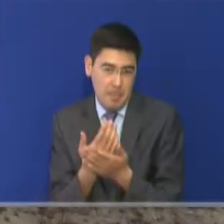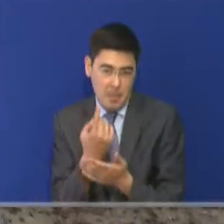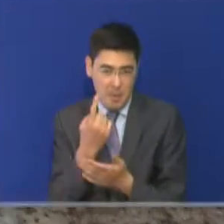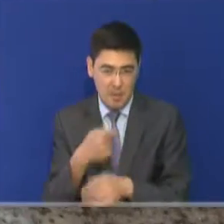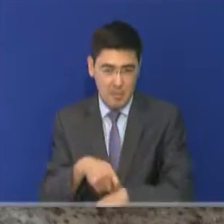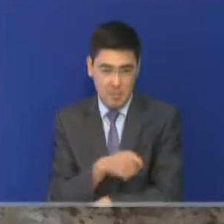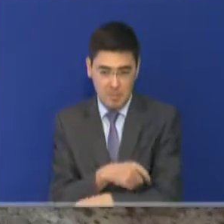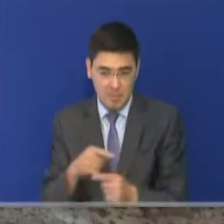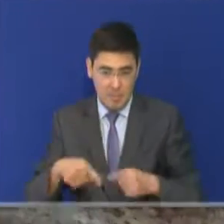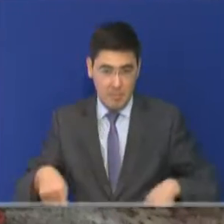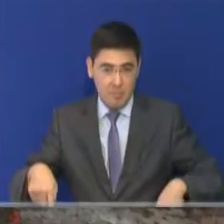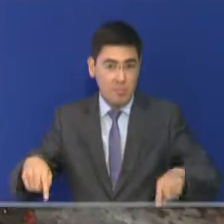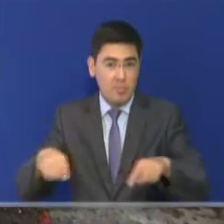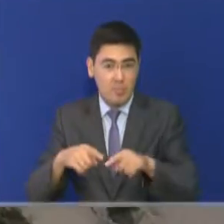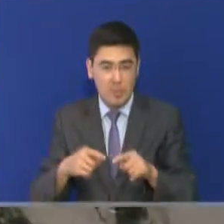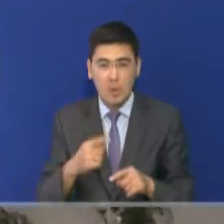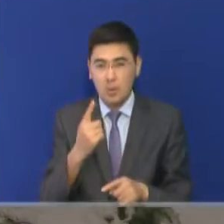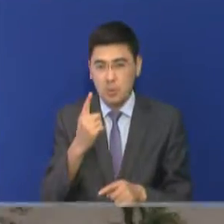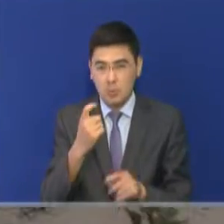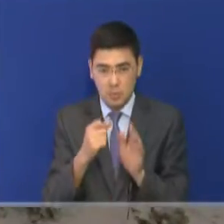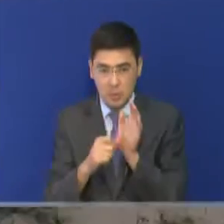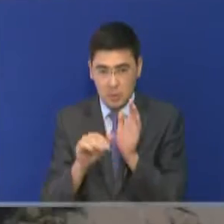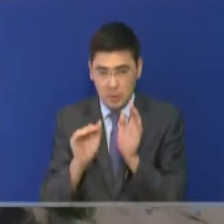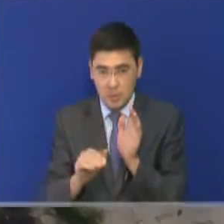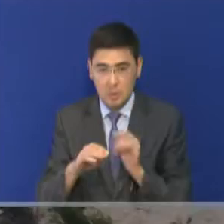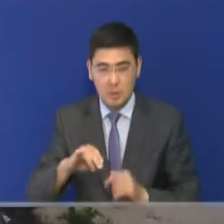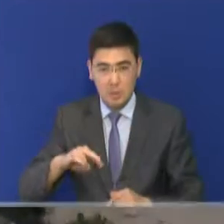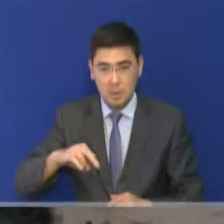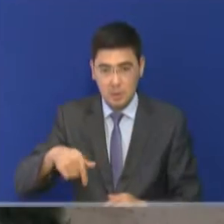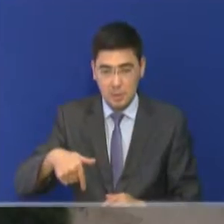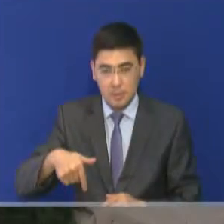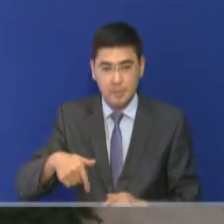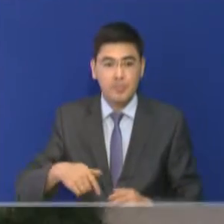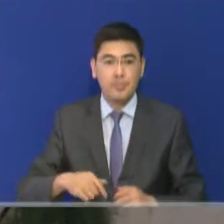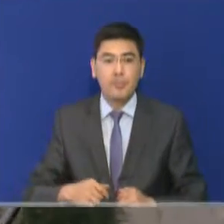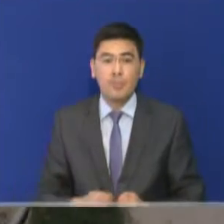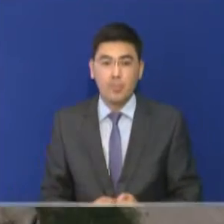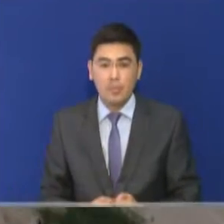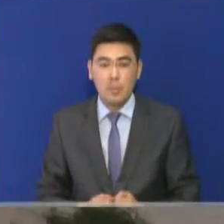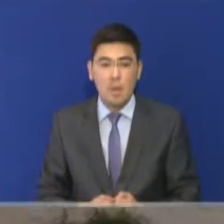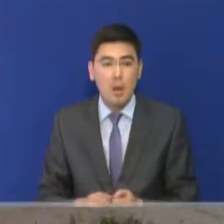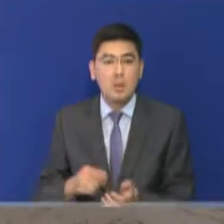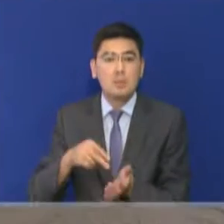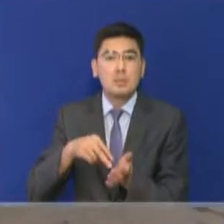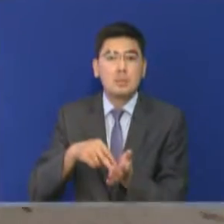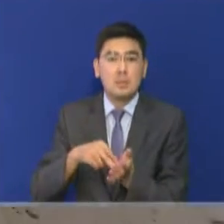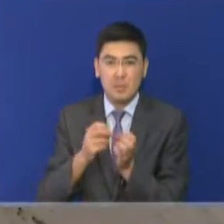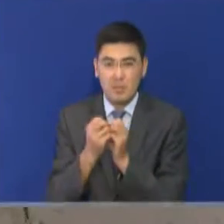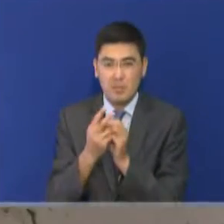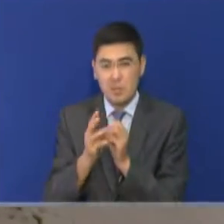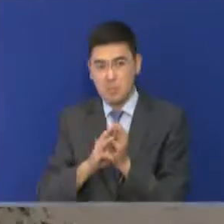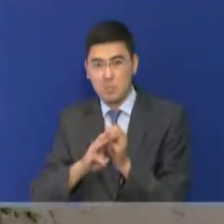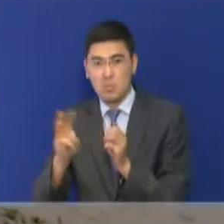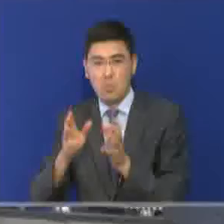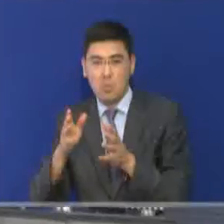квадратного метра в нашем регионе составит 160 тысяч тенге. При этом стоимость жилья не должна превышать 12 миллионов